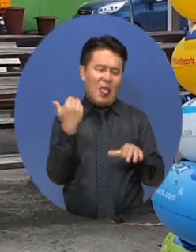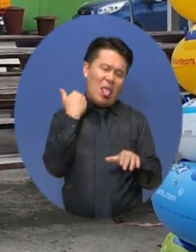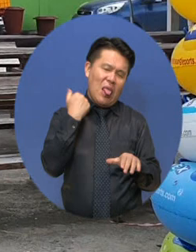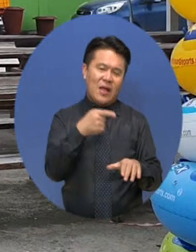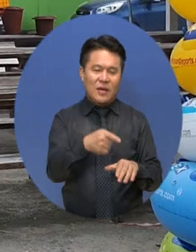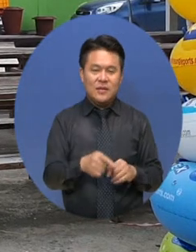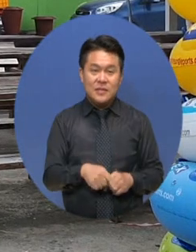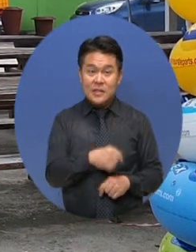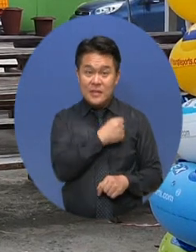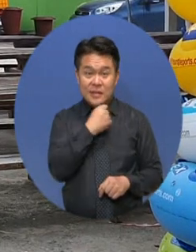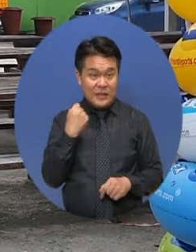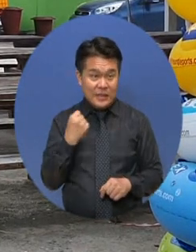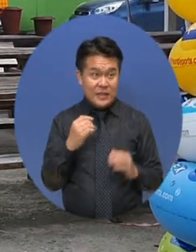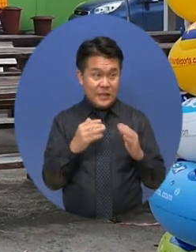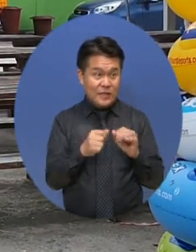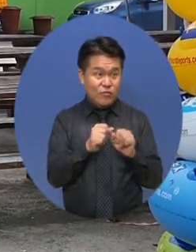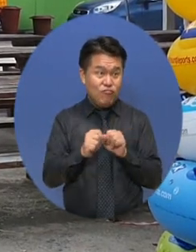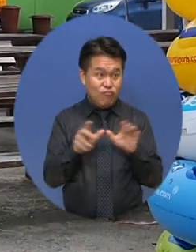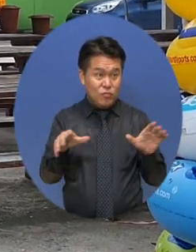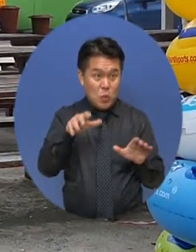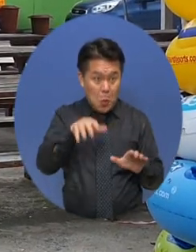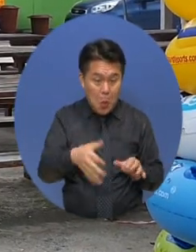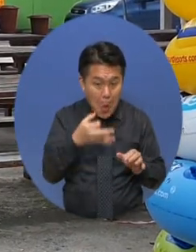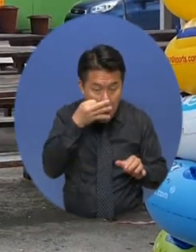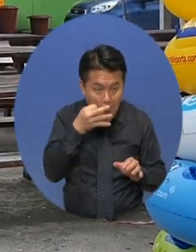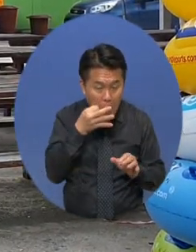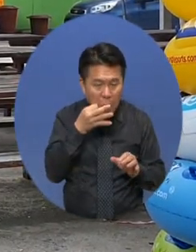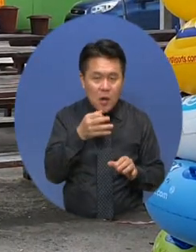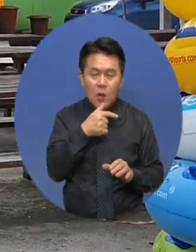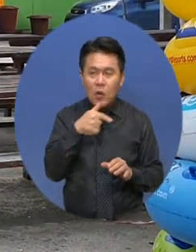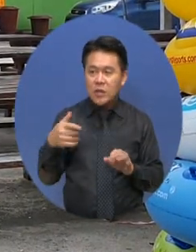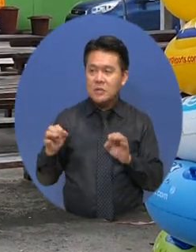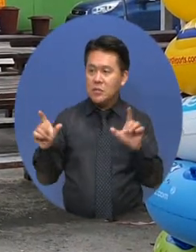맛집으로 소문난 식당도 평일엔 손님이 거의 없습니다.